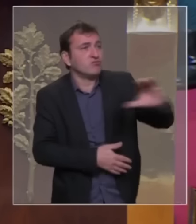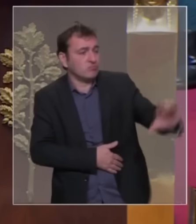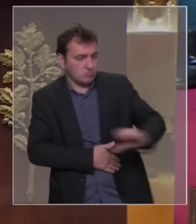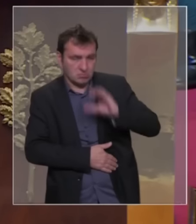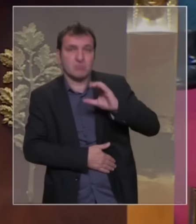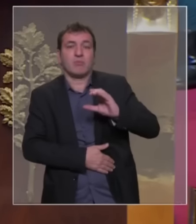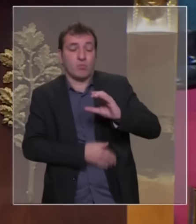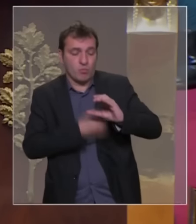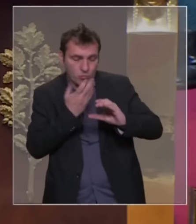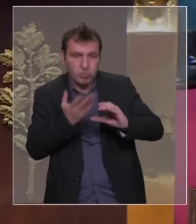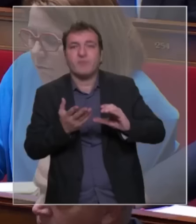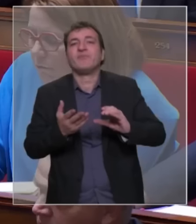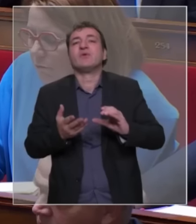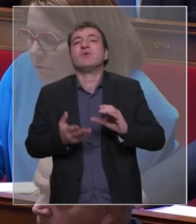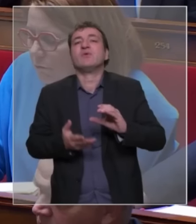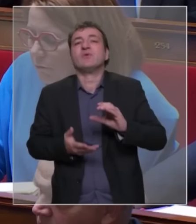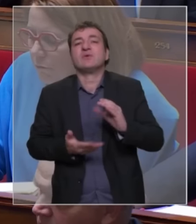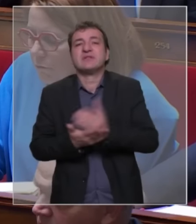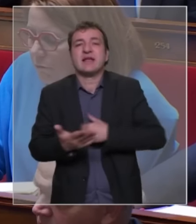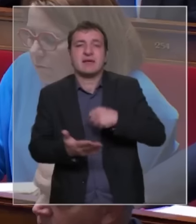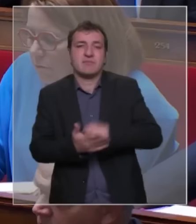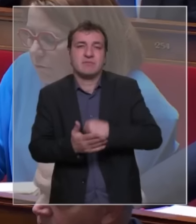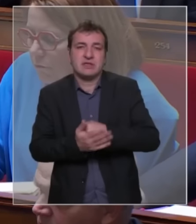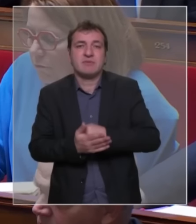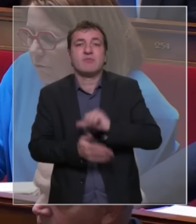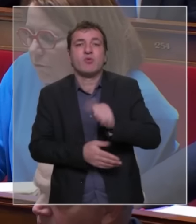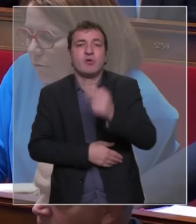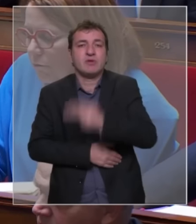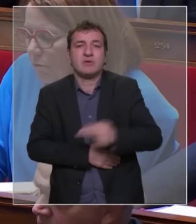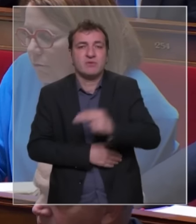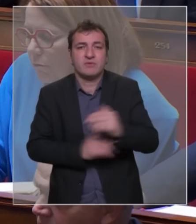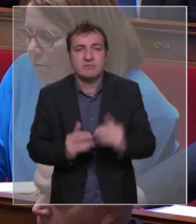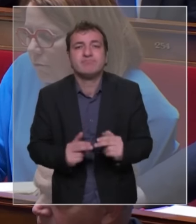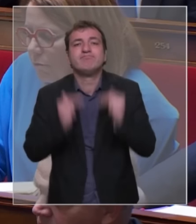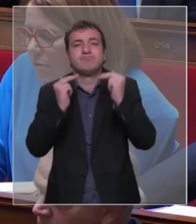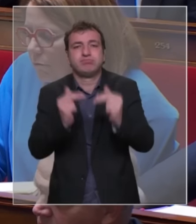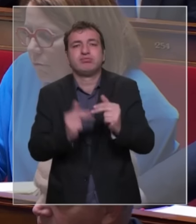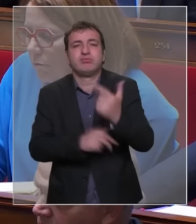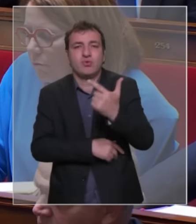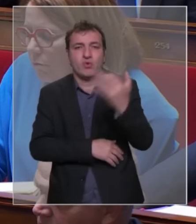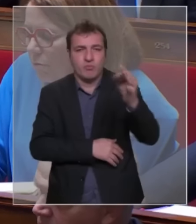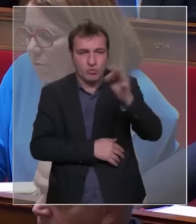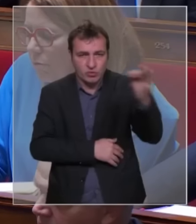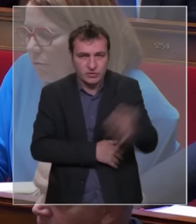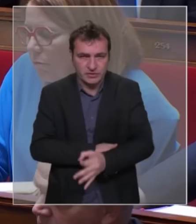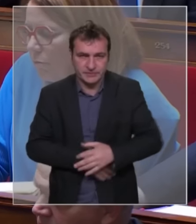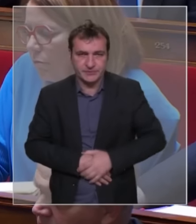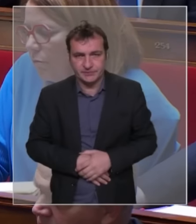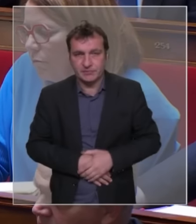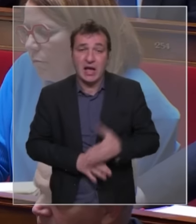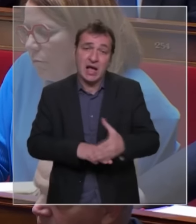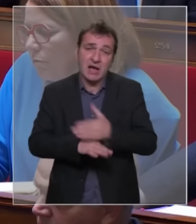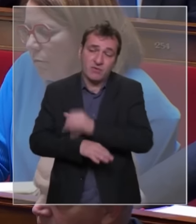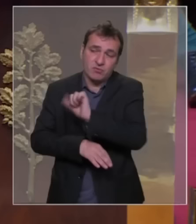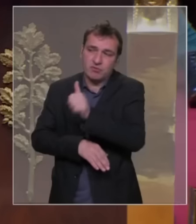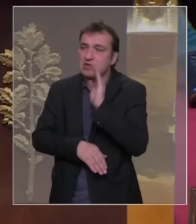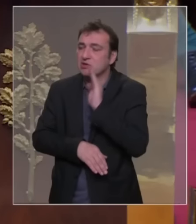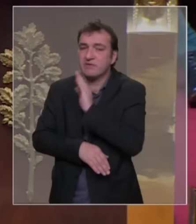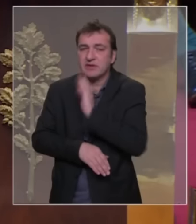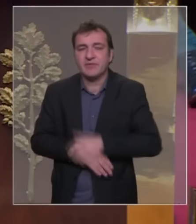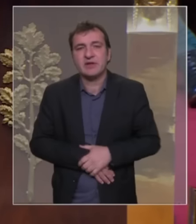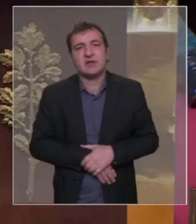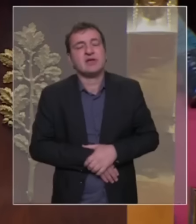revaloriserons le SMIC de 2% dès le 1er novembre, par anticipation de la date du 1er janvier. Ensuite, il reste dans